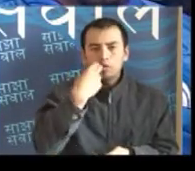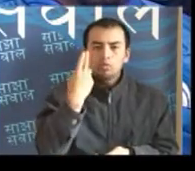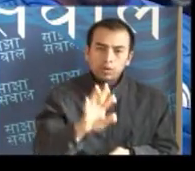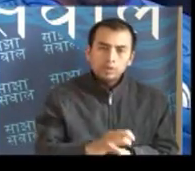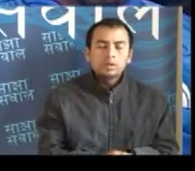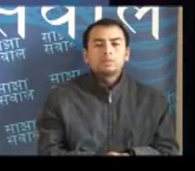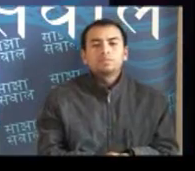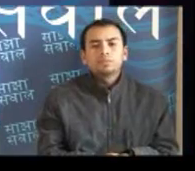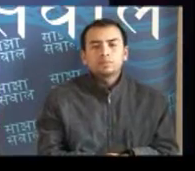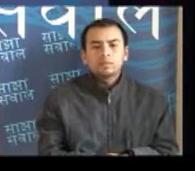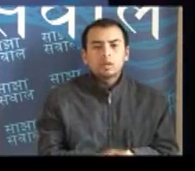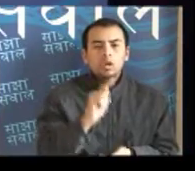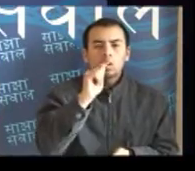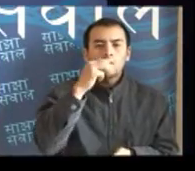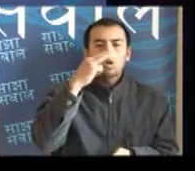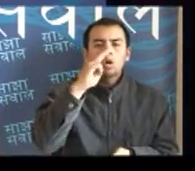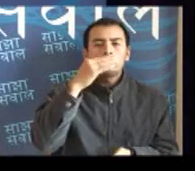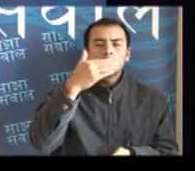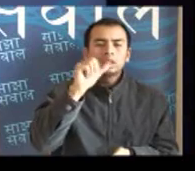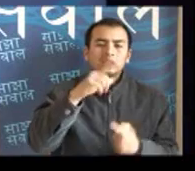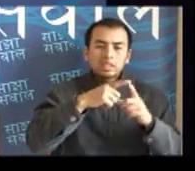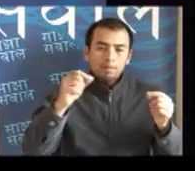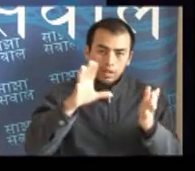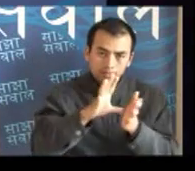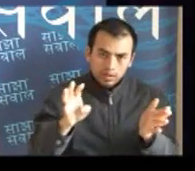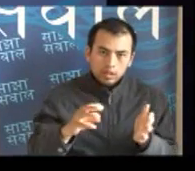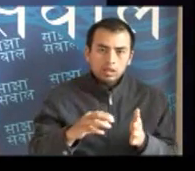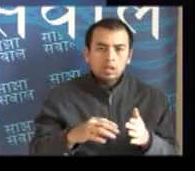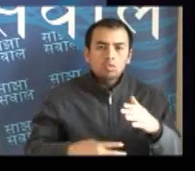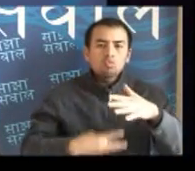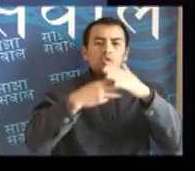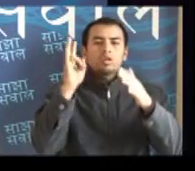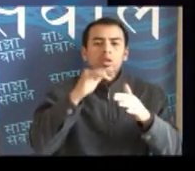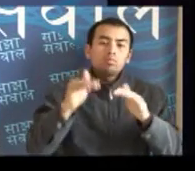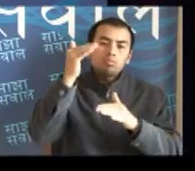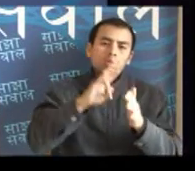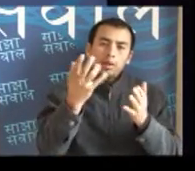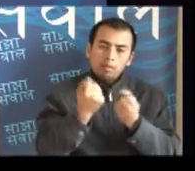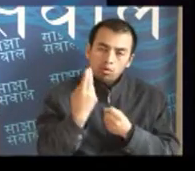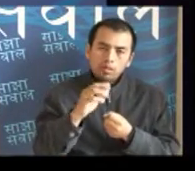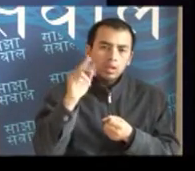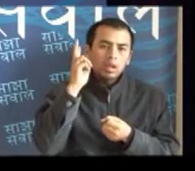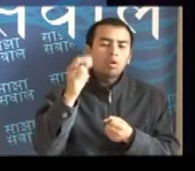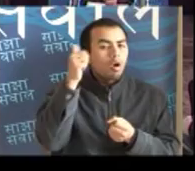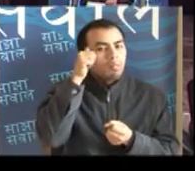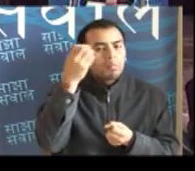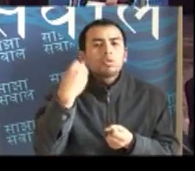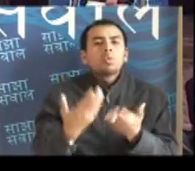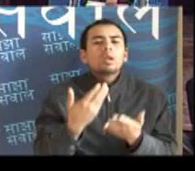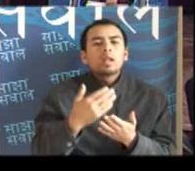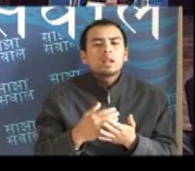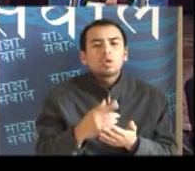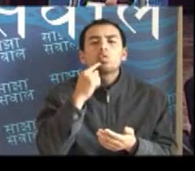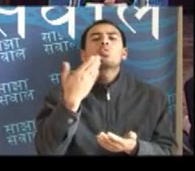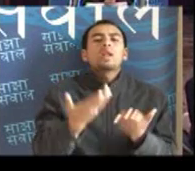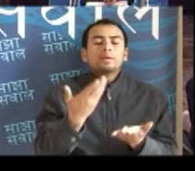भयो। कमलजी, अब तपाईँले जापानबाट उच्च शिक्षा अध्ययन गर्नुभयो, त्यहाँको अनुभव अलिकति सुनाउनुहोस् न, खास के हुन्छ